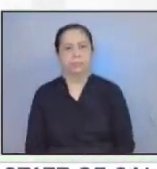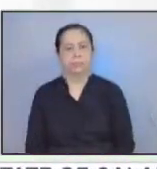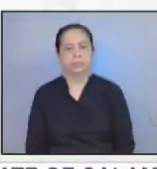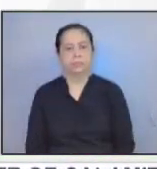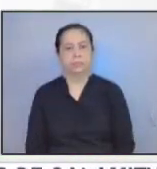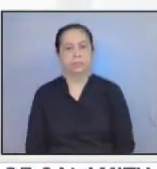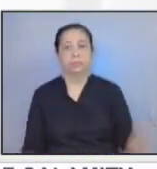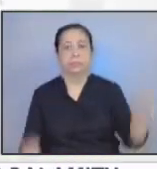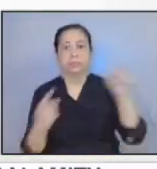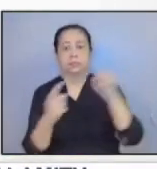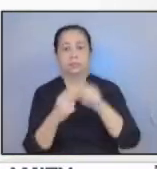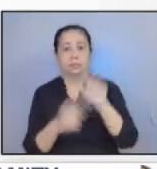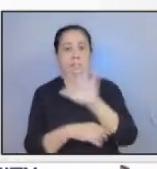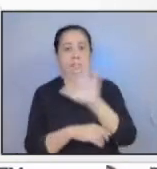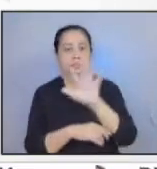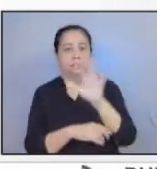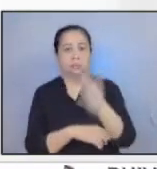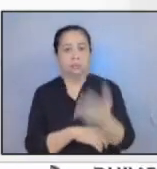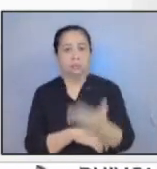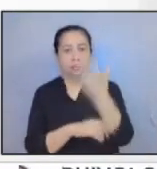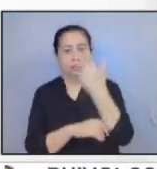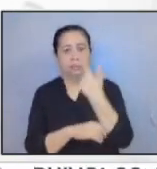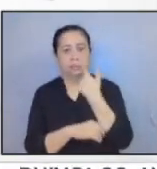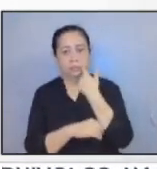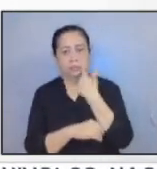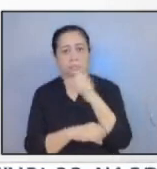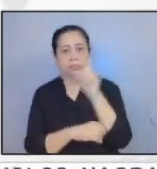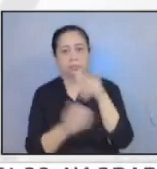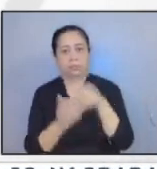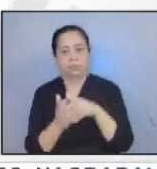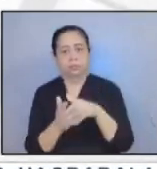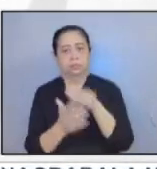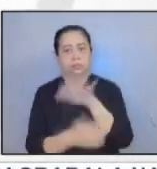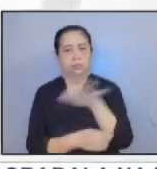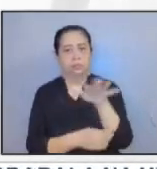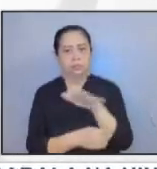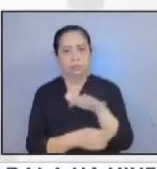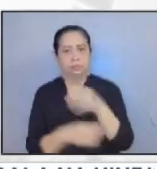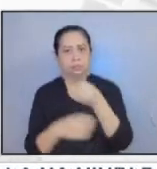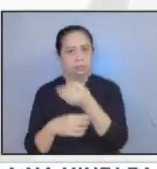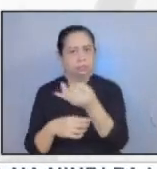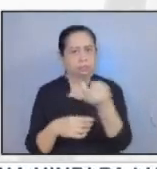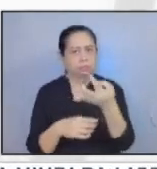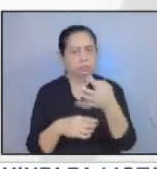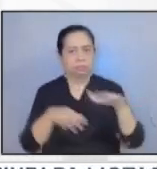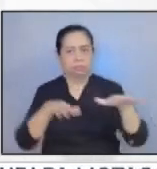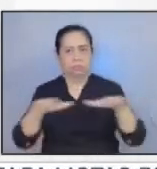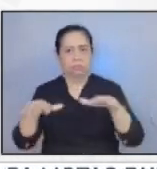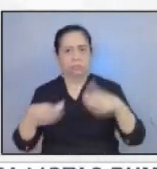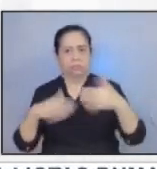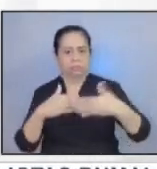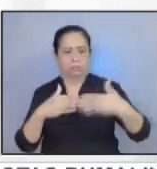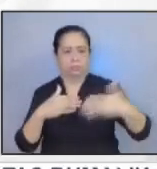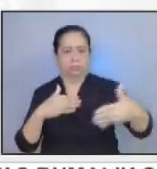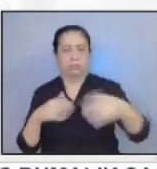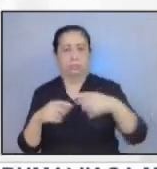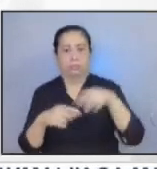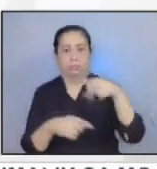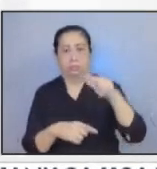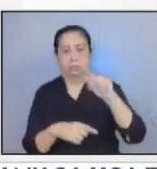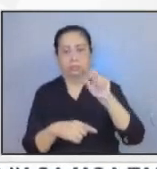Hanggang alas 5 ng umaga kanina, 1,055 na ang bilang ng aftershocks na naitala ng FIVOX sa